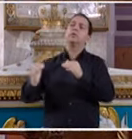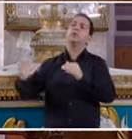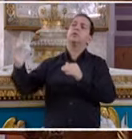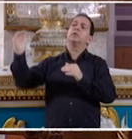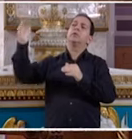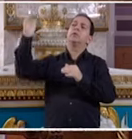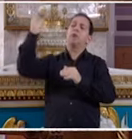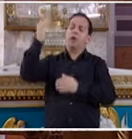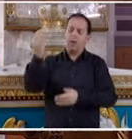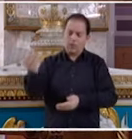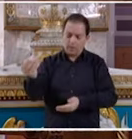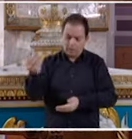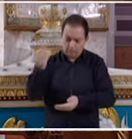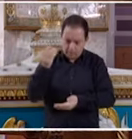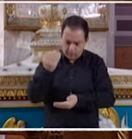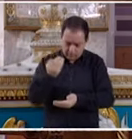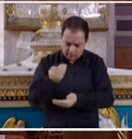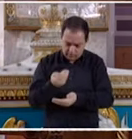Κύριε